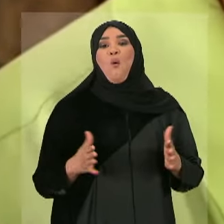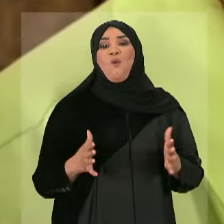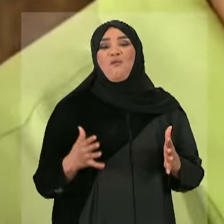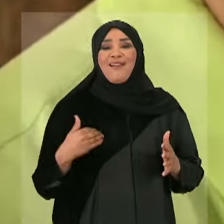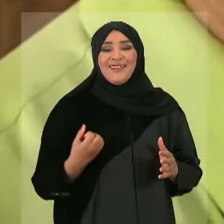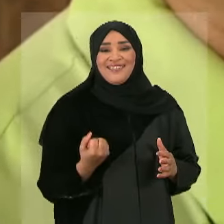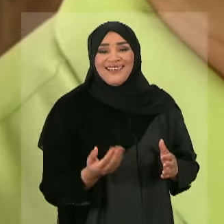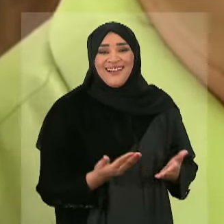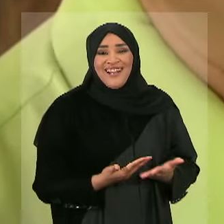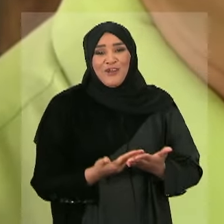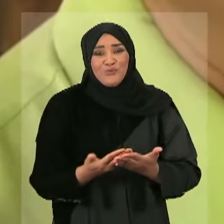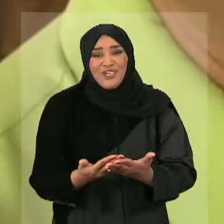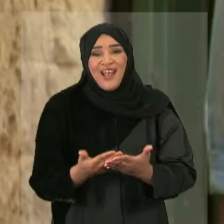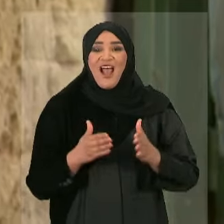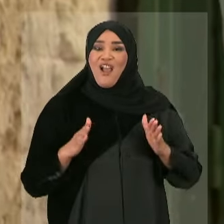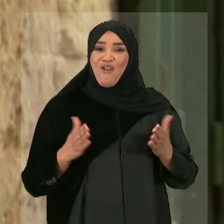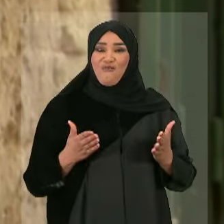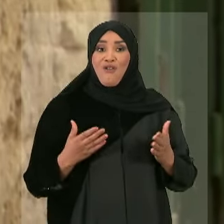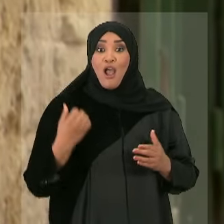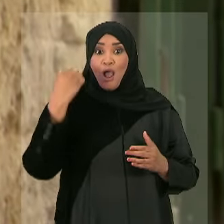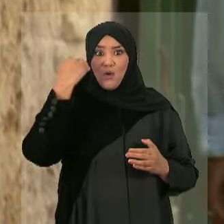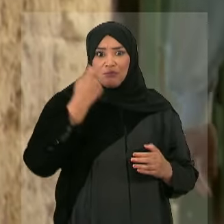أما القوي إن كرم هذا هو الكرم.